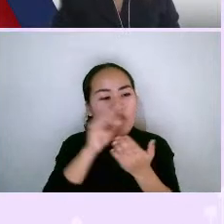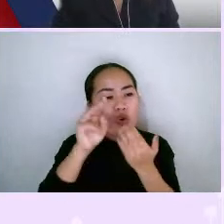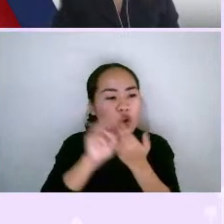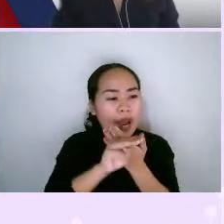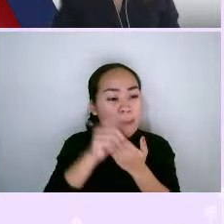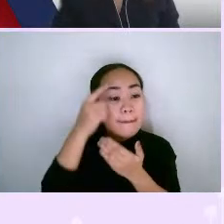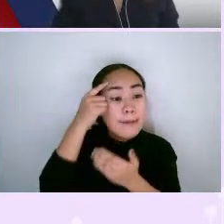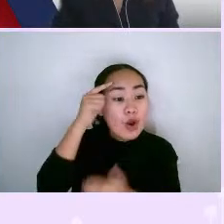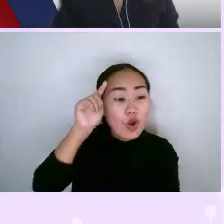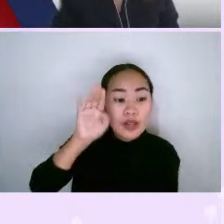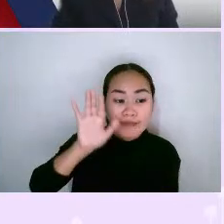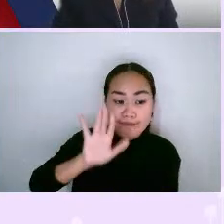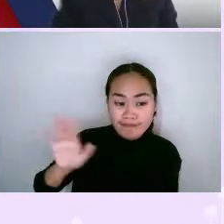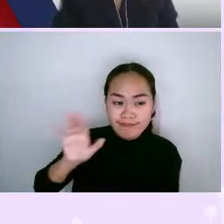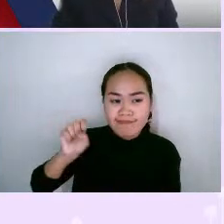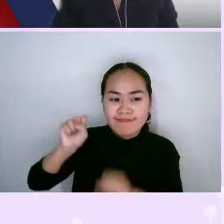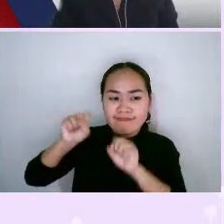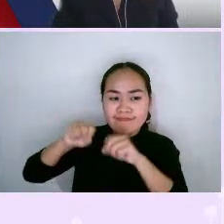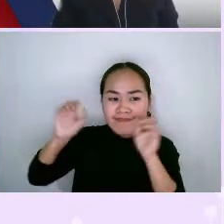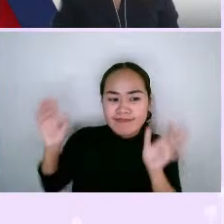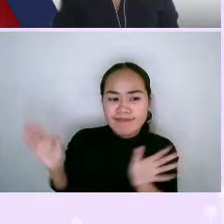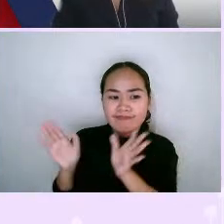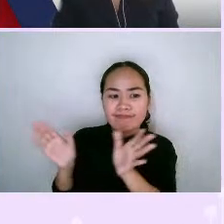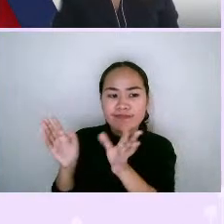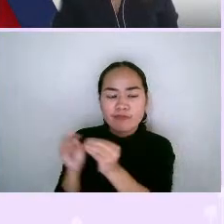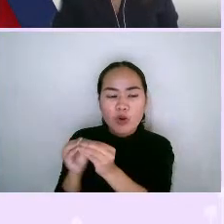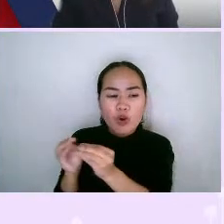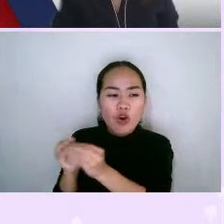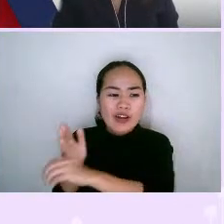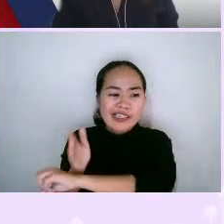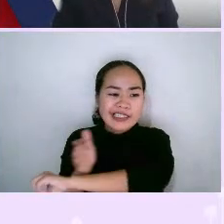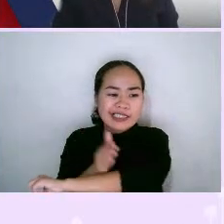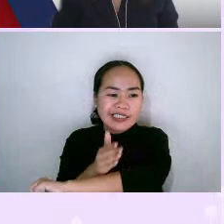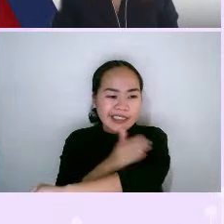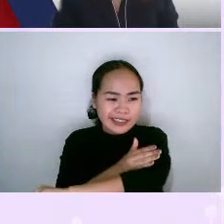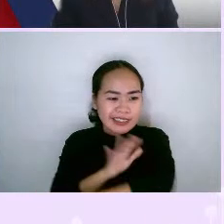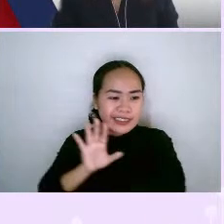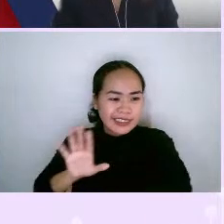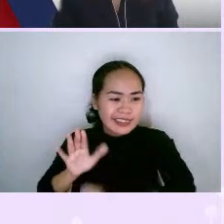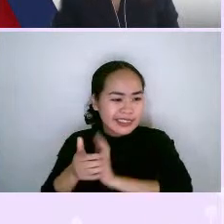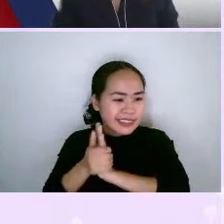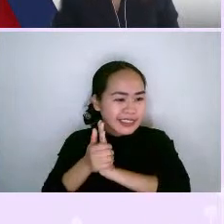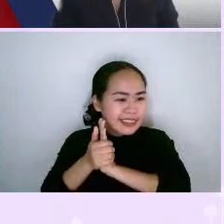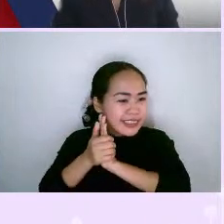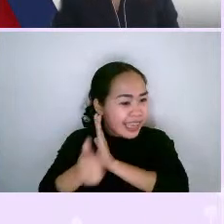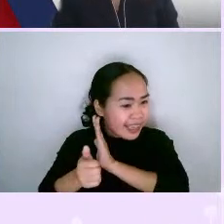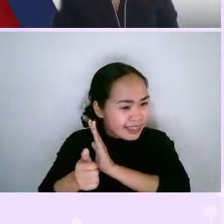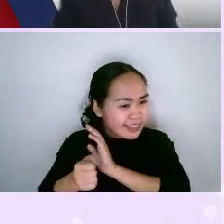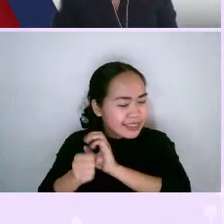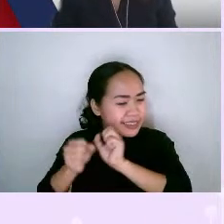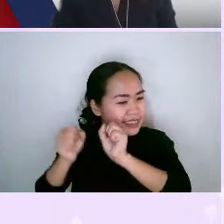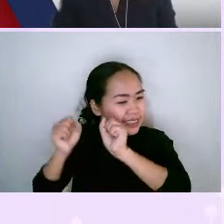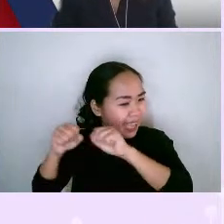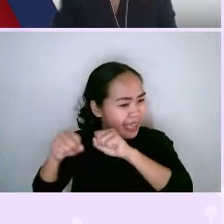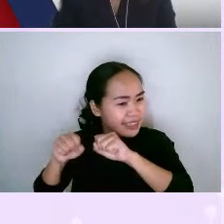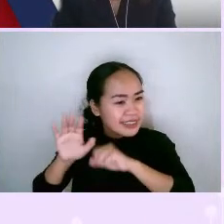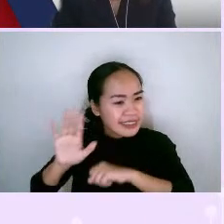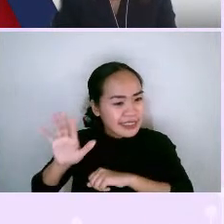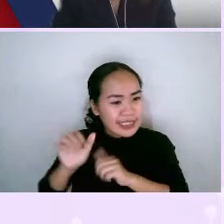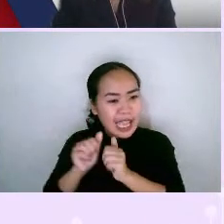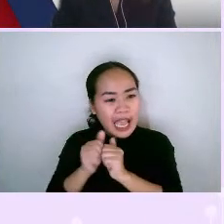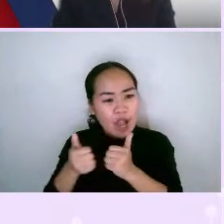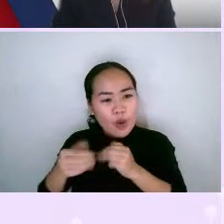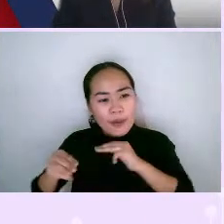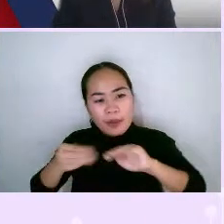them para ma-enhance po ang kanilang skills, ang kanilang capability to manage their